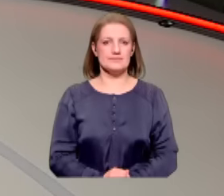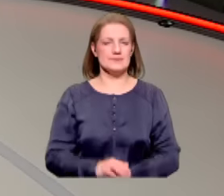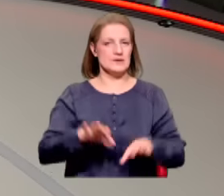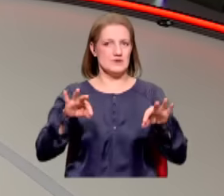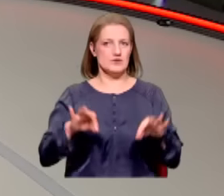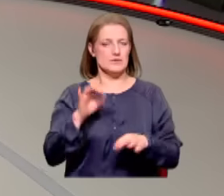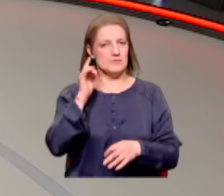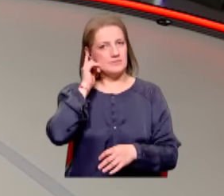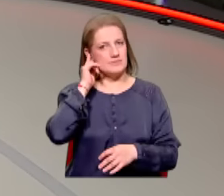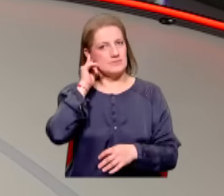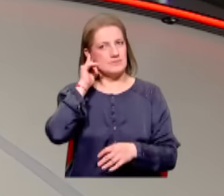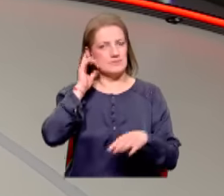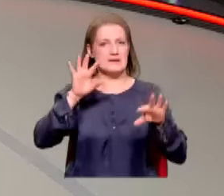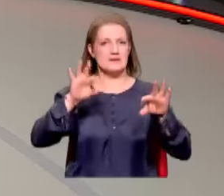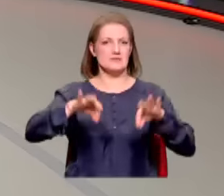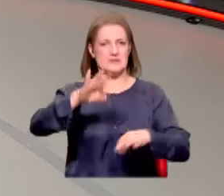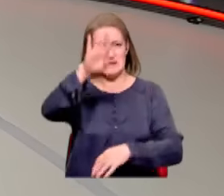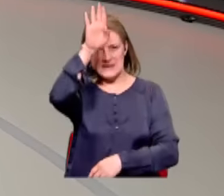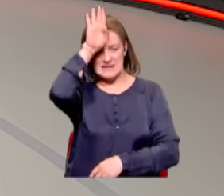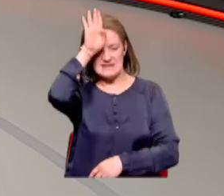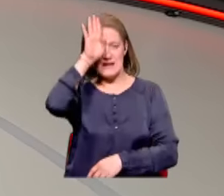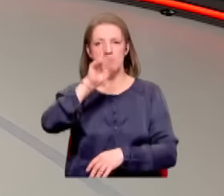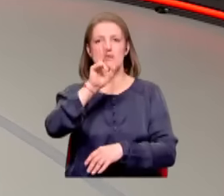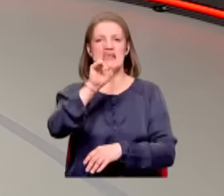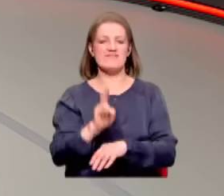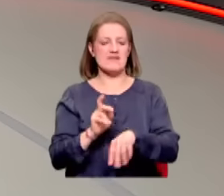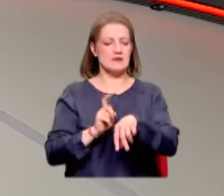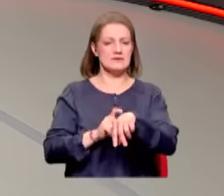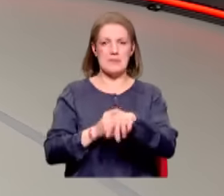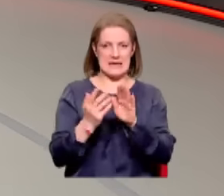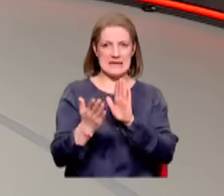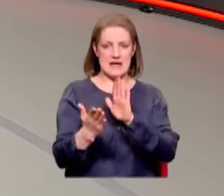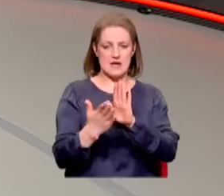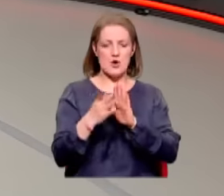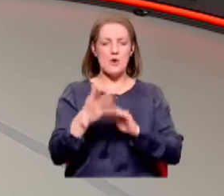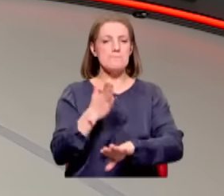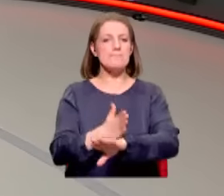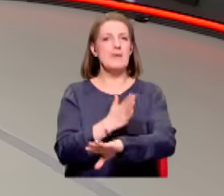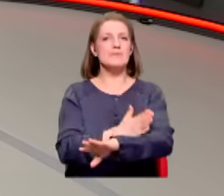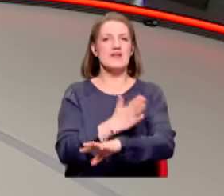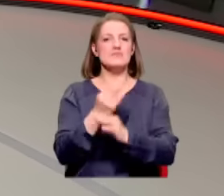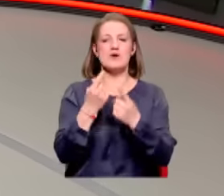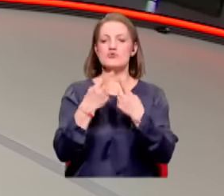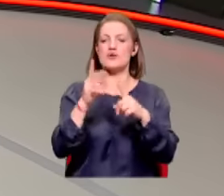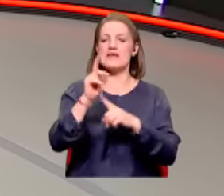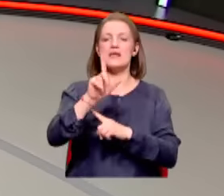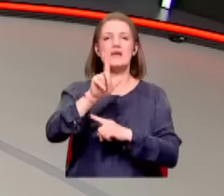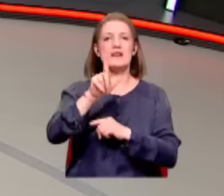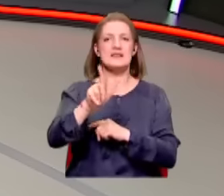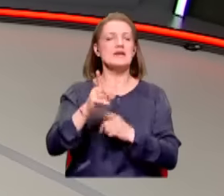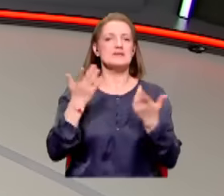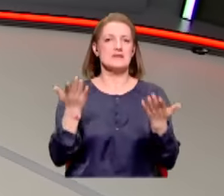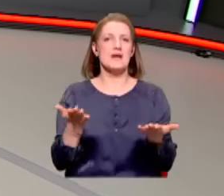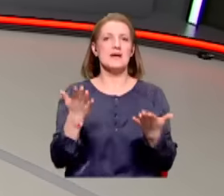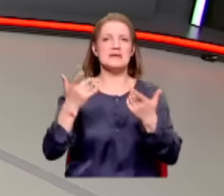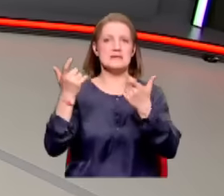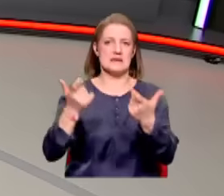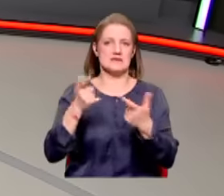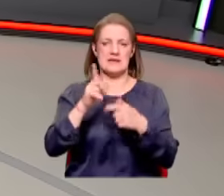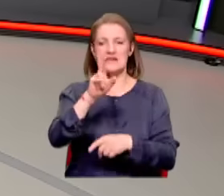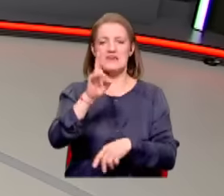Şimdi İstanbul için iftar vakti de yaklaşıyor. Memleketimizin pek çok ilinde, yerinde,